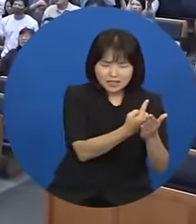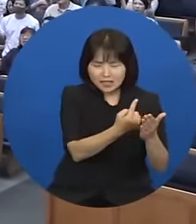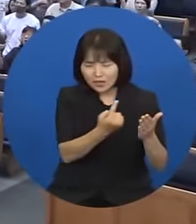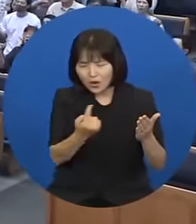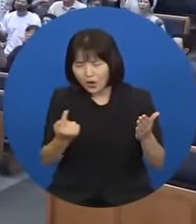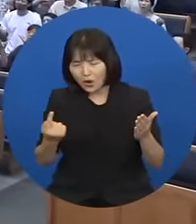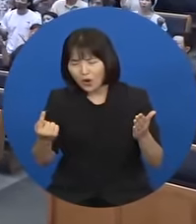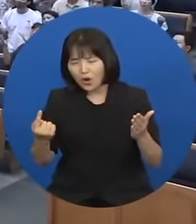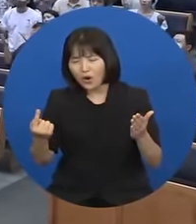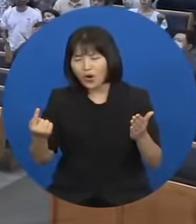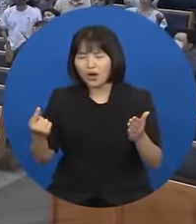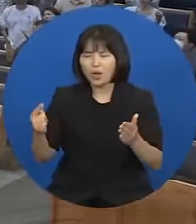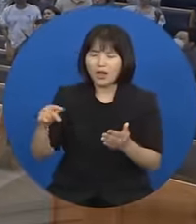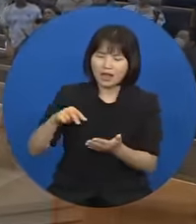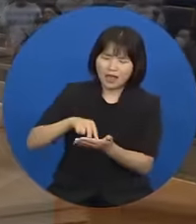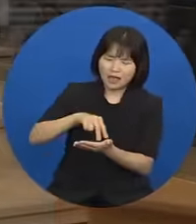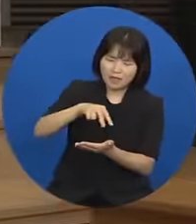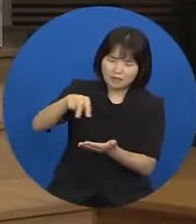나 길을 잃고